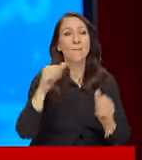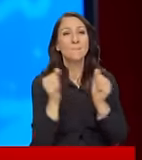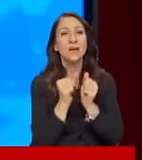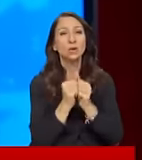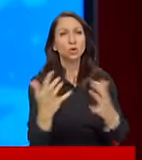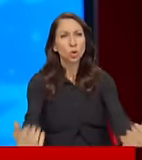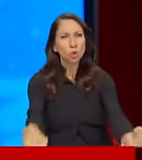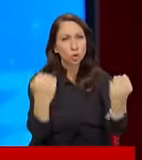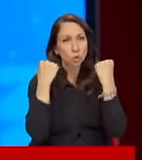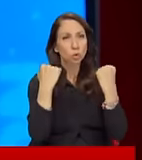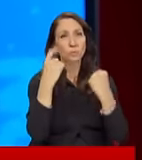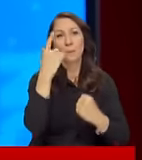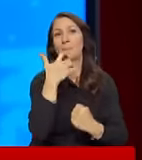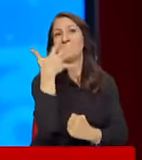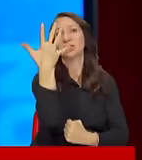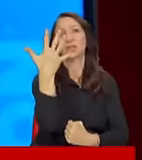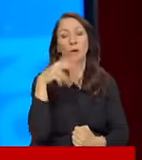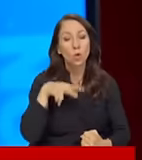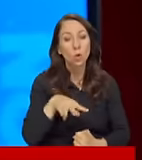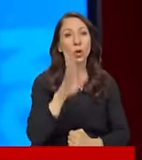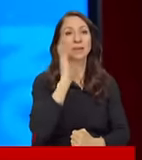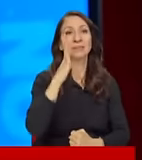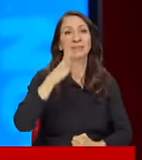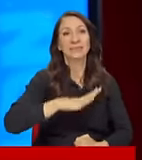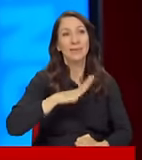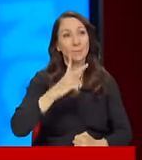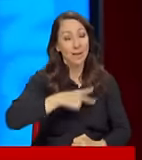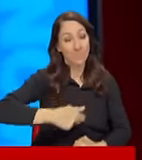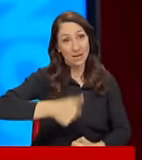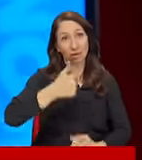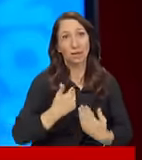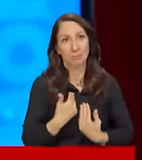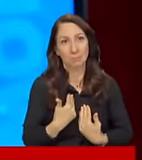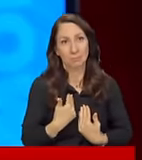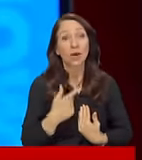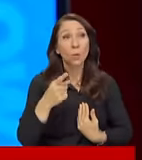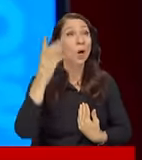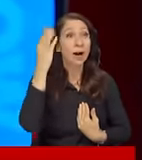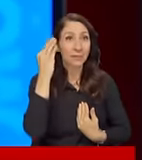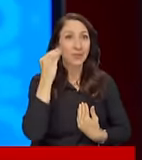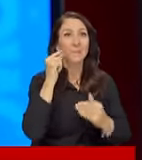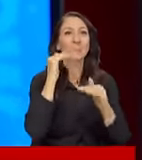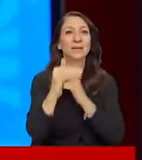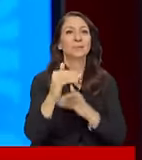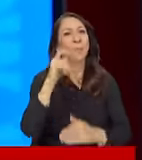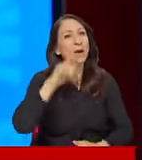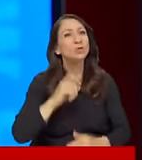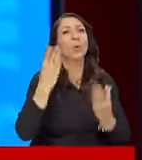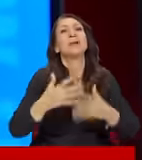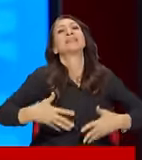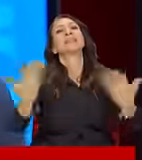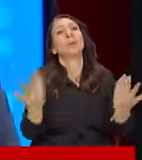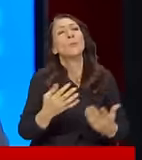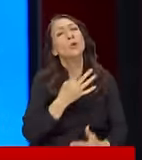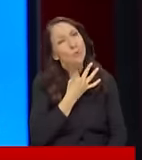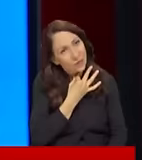çok güçlü bir 5 yıla yol yürümek arzusunda olan bir belediye başkanıyım. Bu anlamda milletimize mahcup olmak